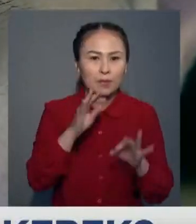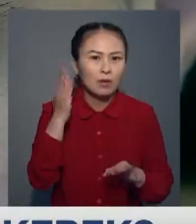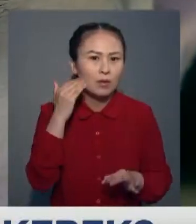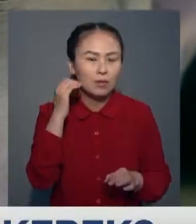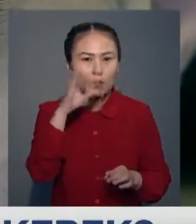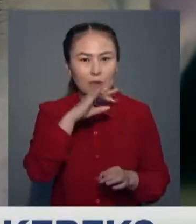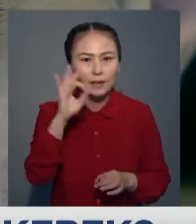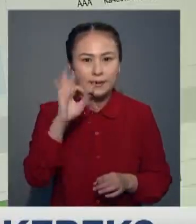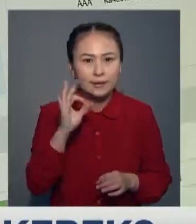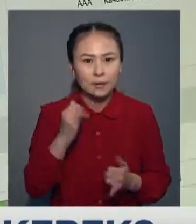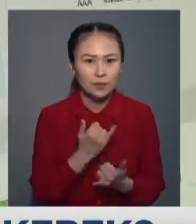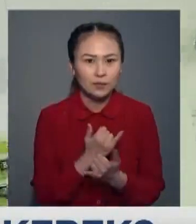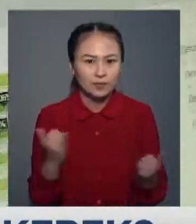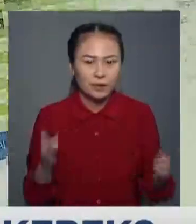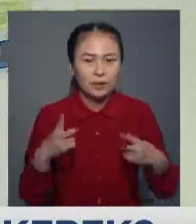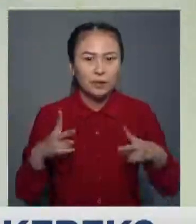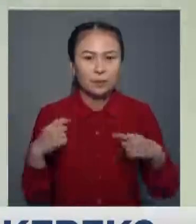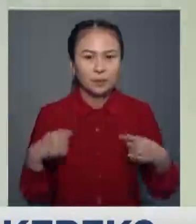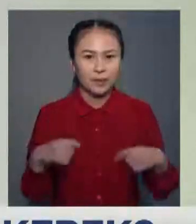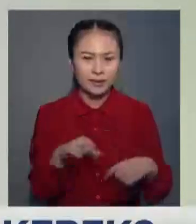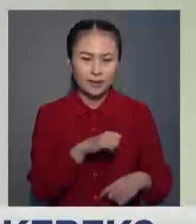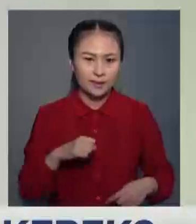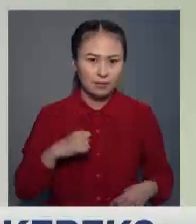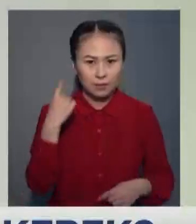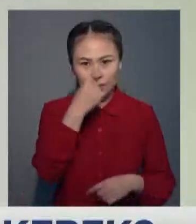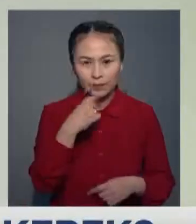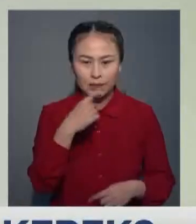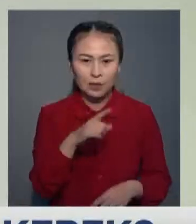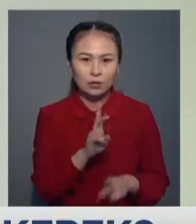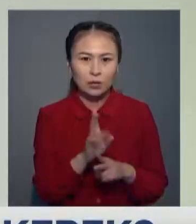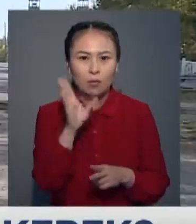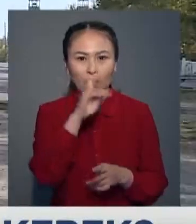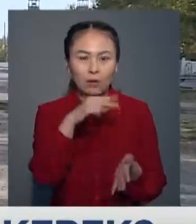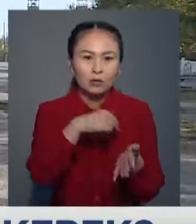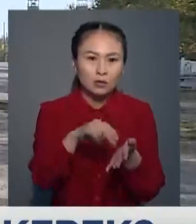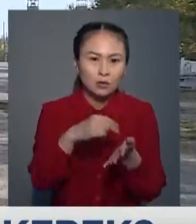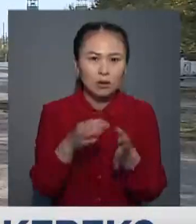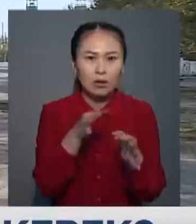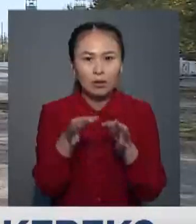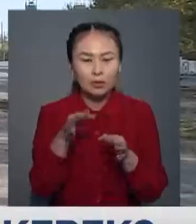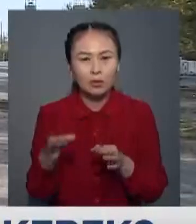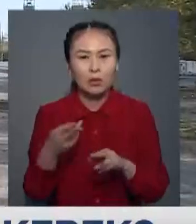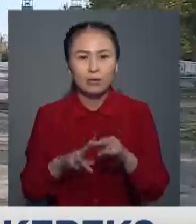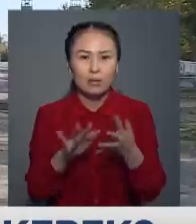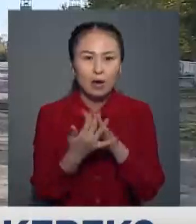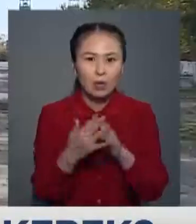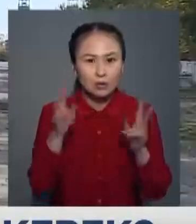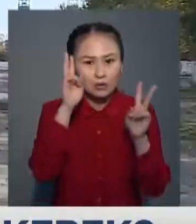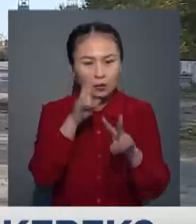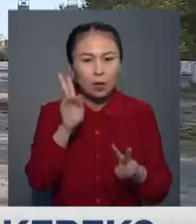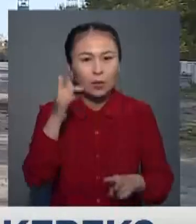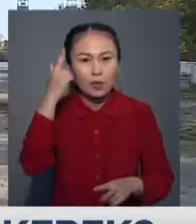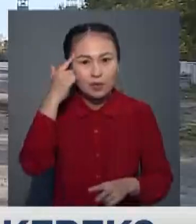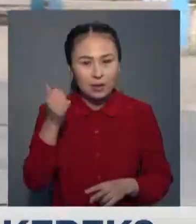жеңілдік жасалмақ. Десе де, олардың қызметіне шалғайда тұратындар жүгін алмай қалуы әбден мүмкін. Өйткені ғаламтордың не екенін